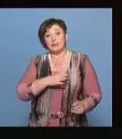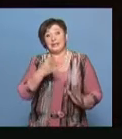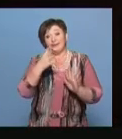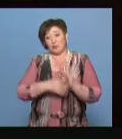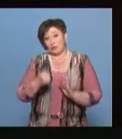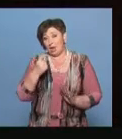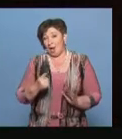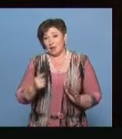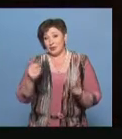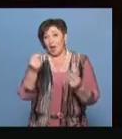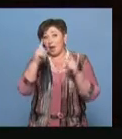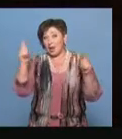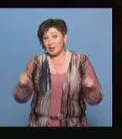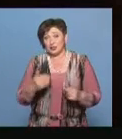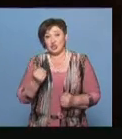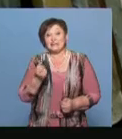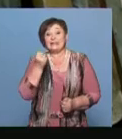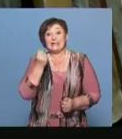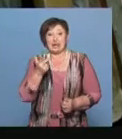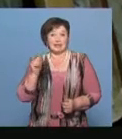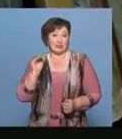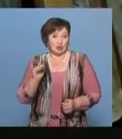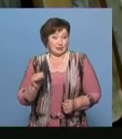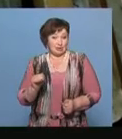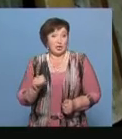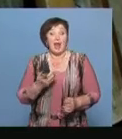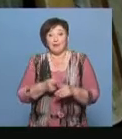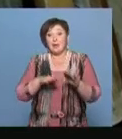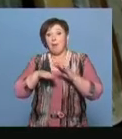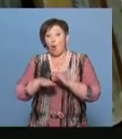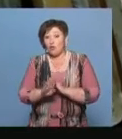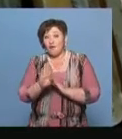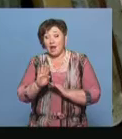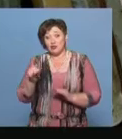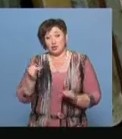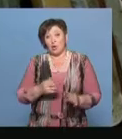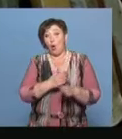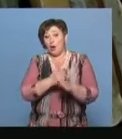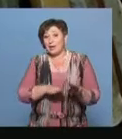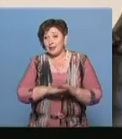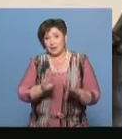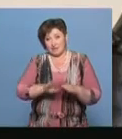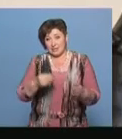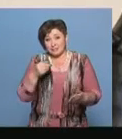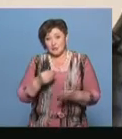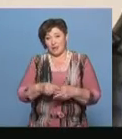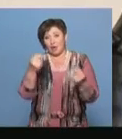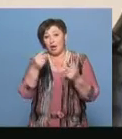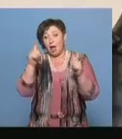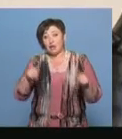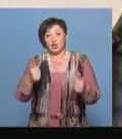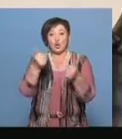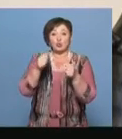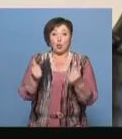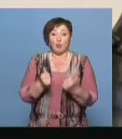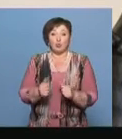предмет. Сейчас у нас 13 тысяч. Старенький подвальчик – плохой союзник в хранении бесценных картин, икон, скульптур. С каждым